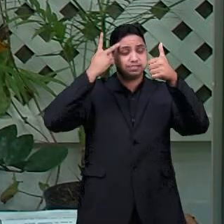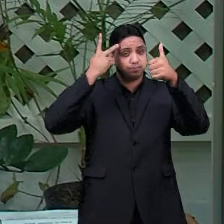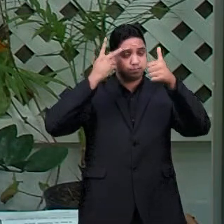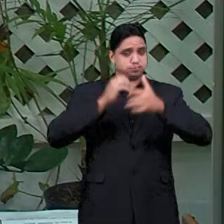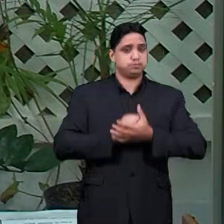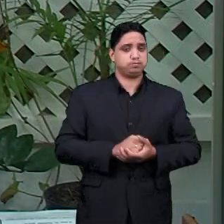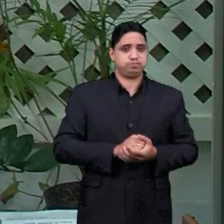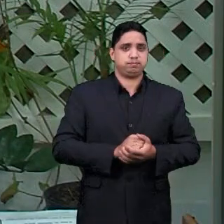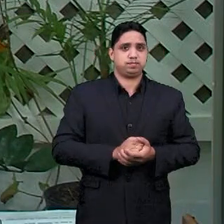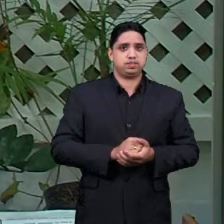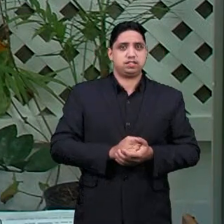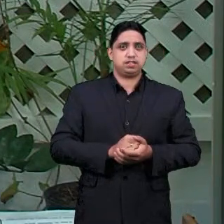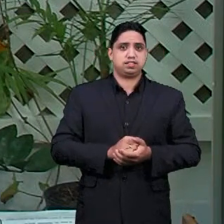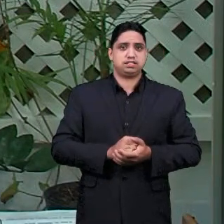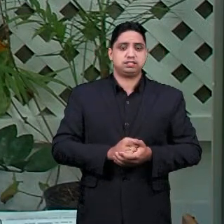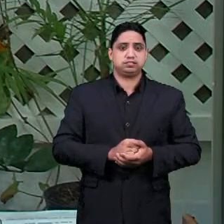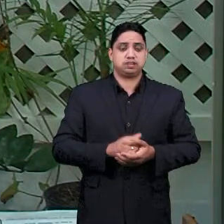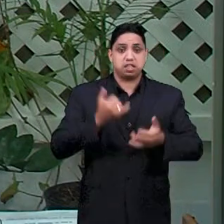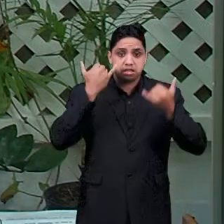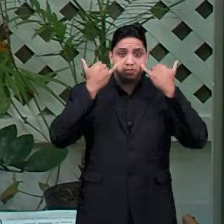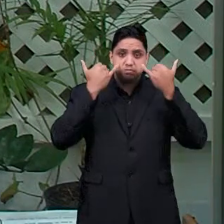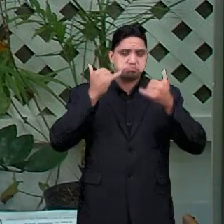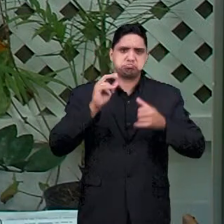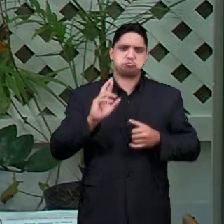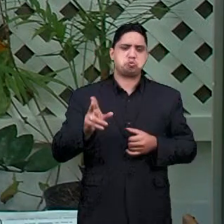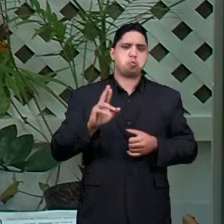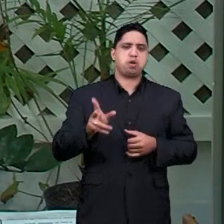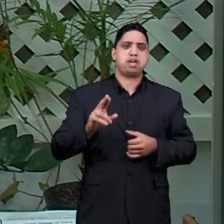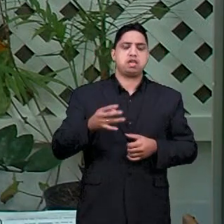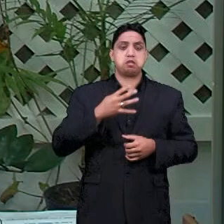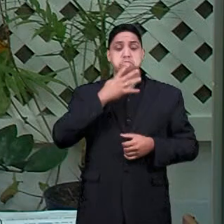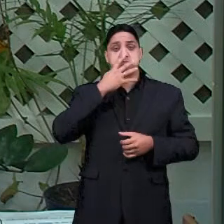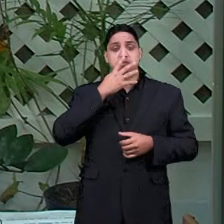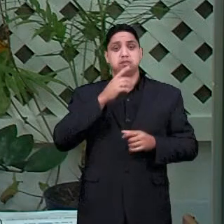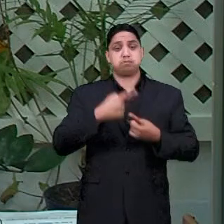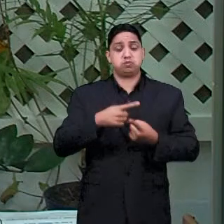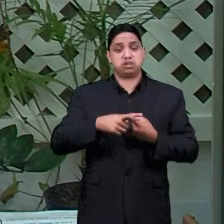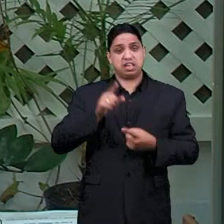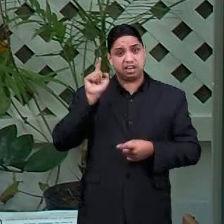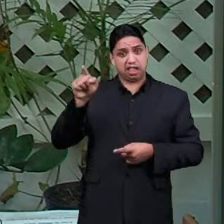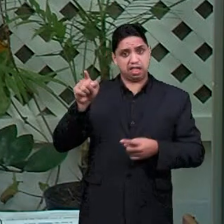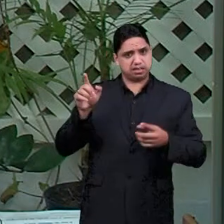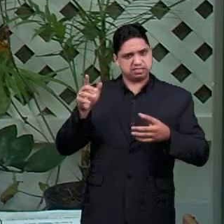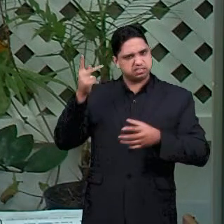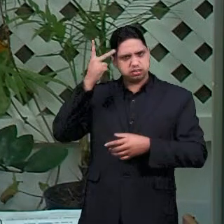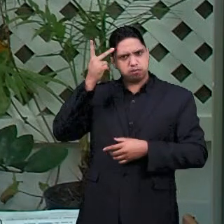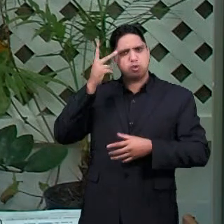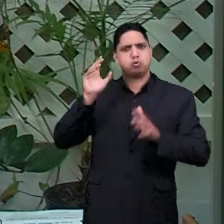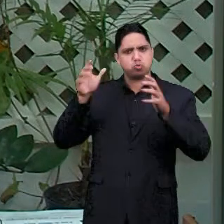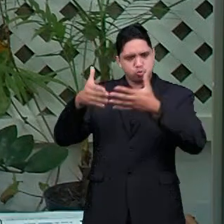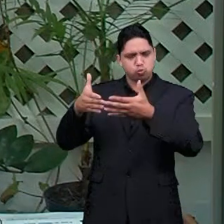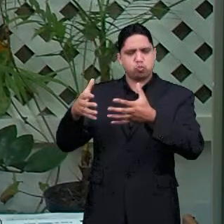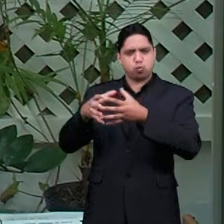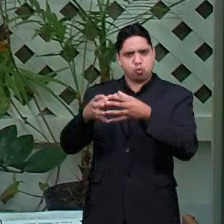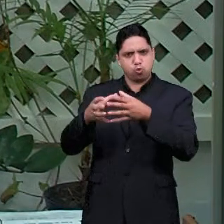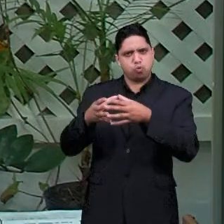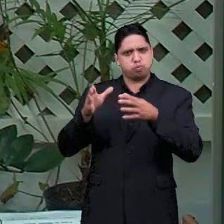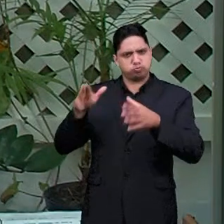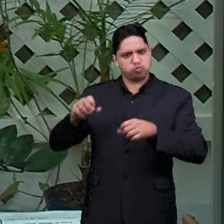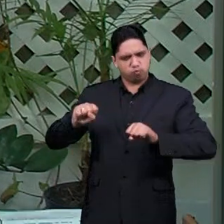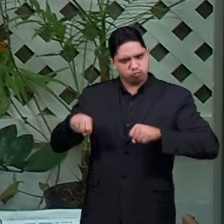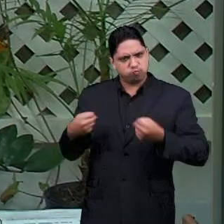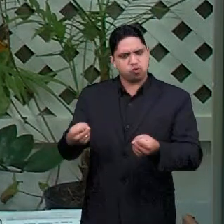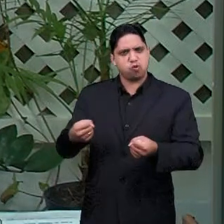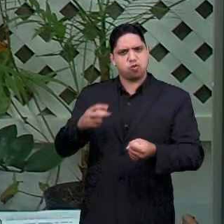information qui ce n'est pas surprenante parce que les frères, les pasteurs s'engagent beaucoup, sont très